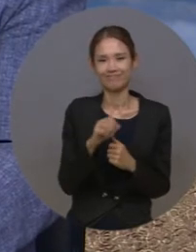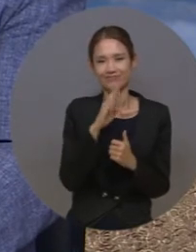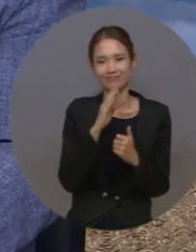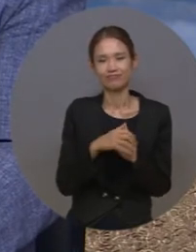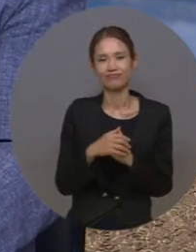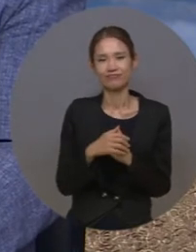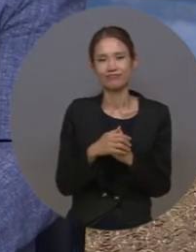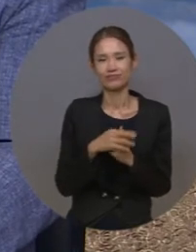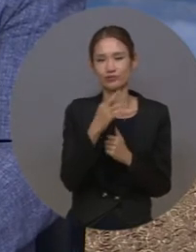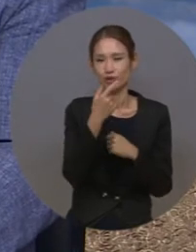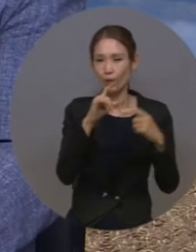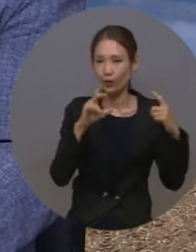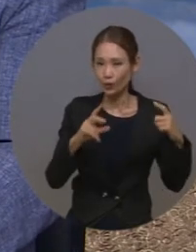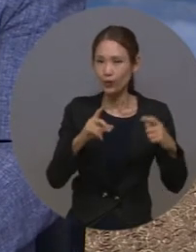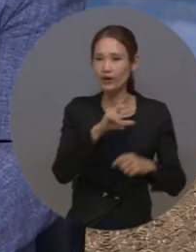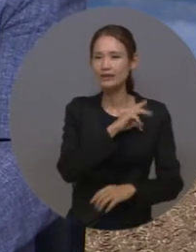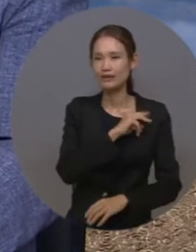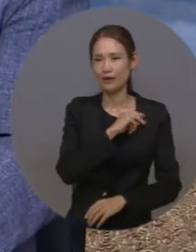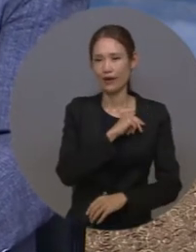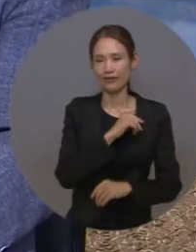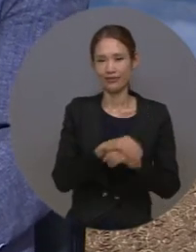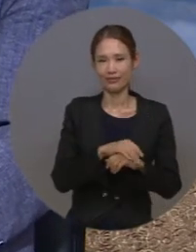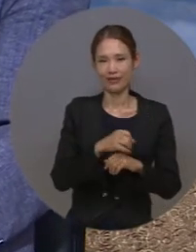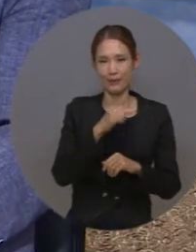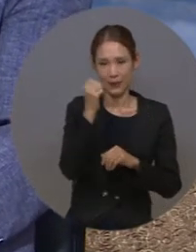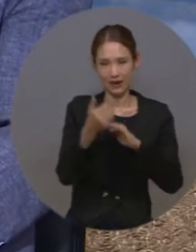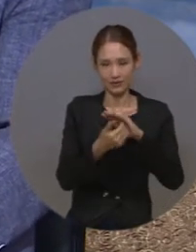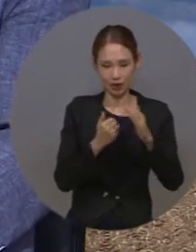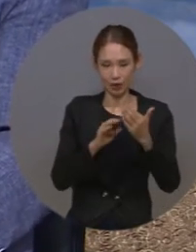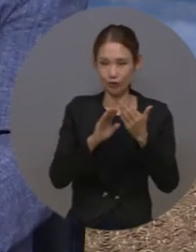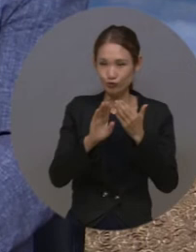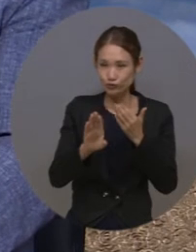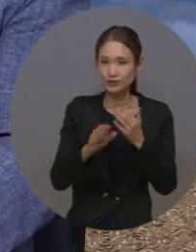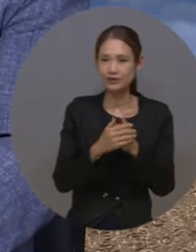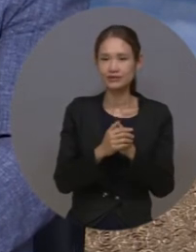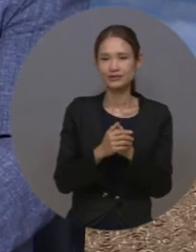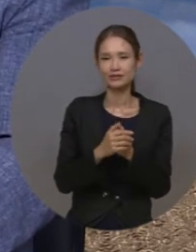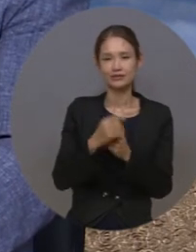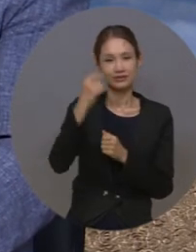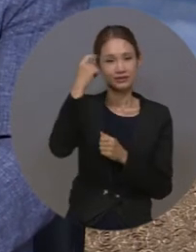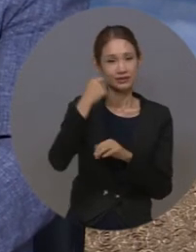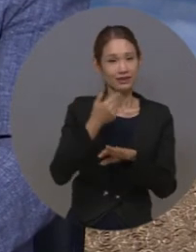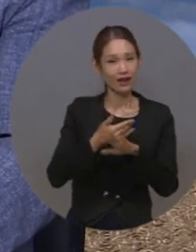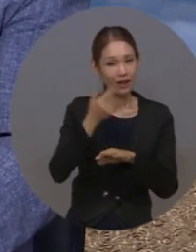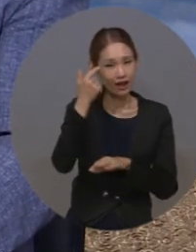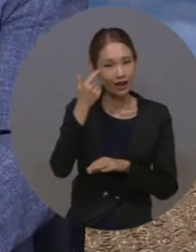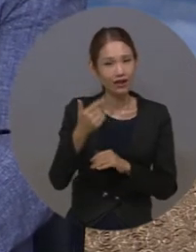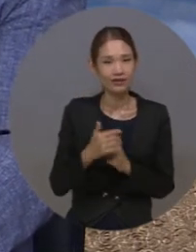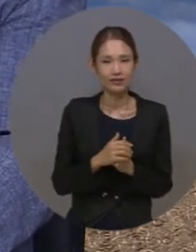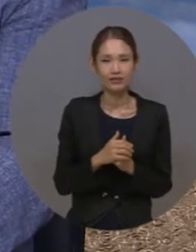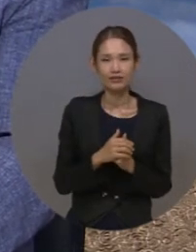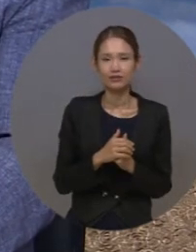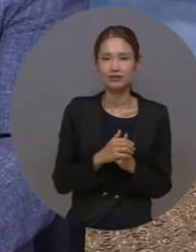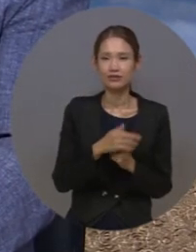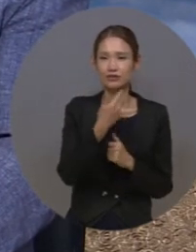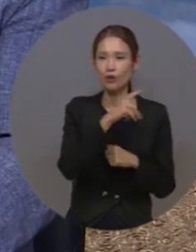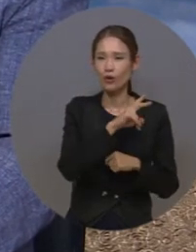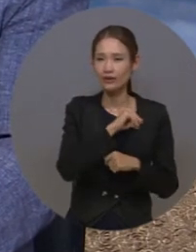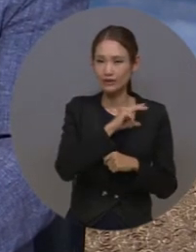이게 도의원을 하시기 전과 네. 또 되고 나서의 좀 느낌이 다르신가요? 이제